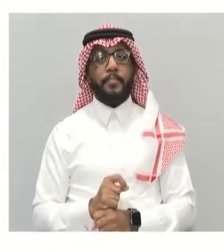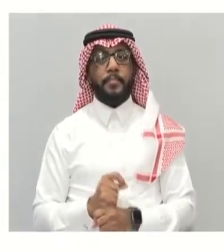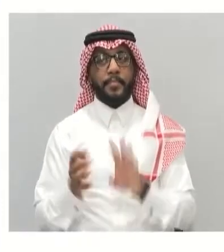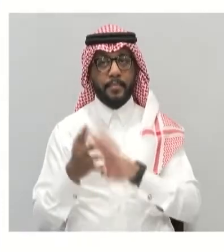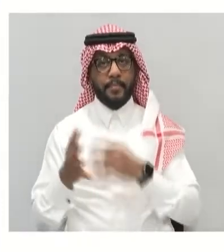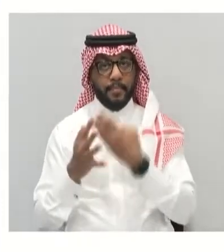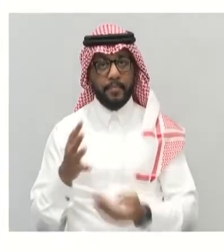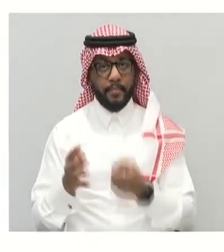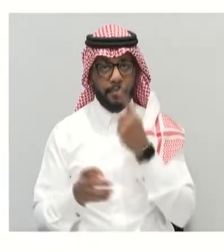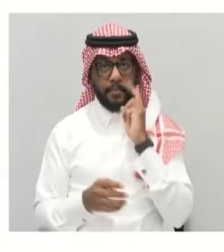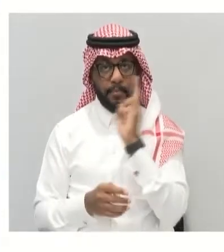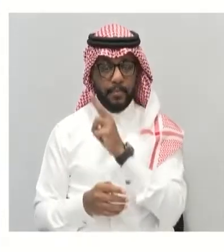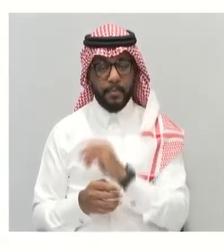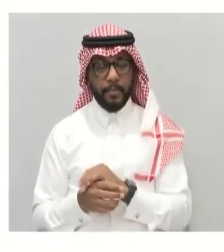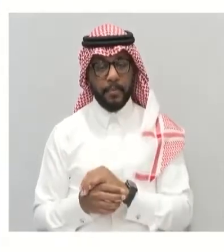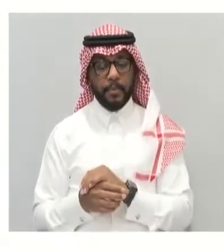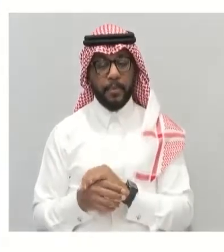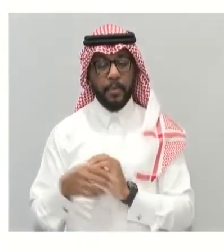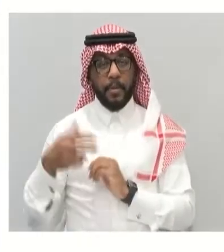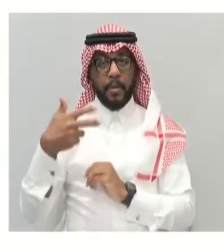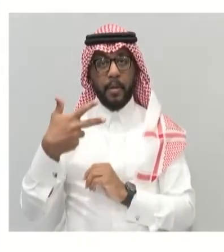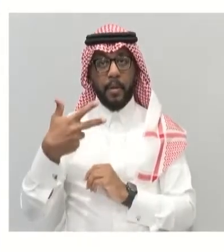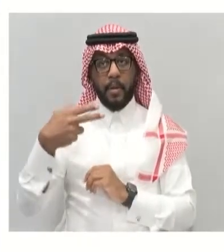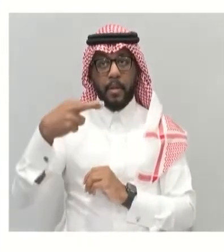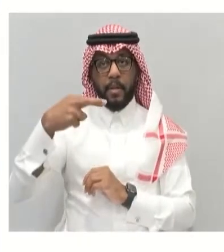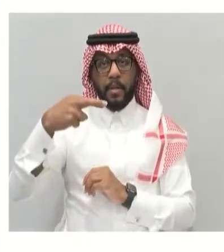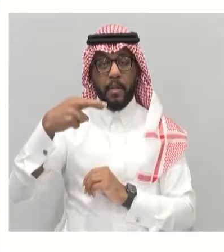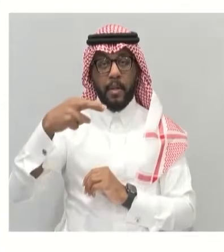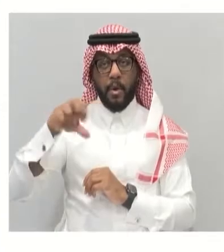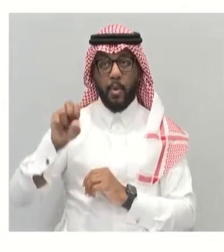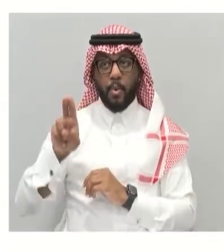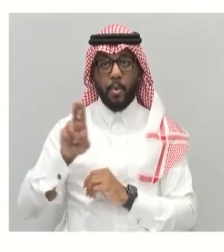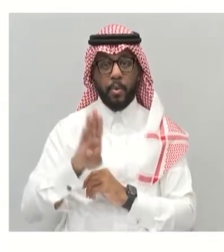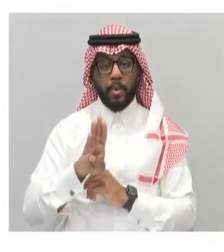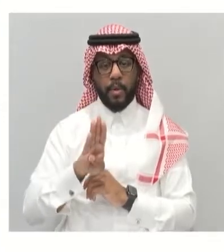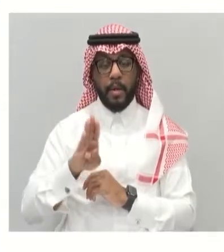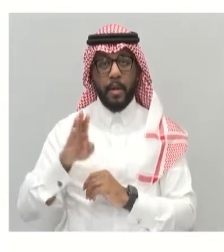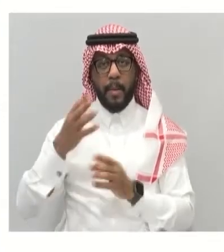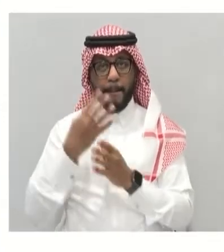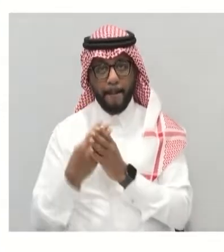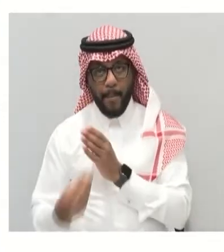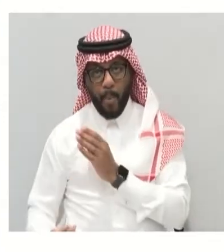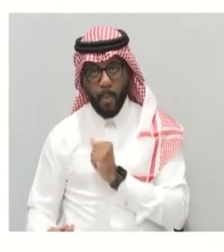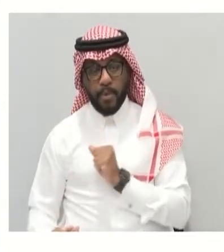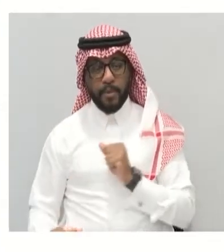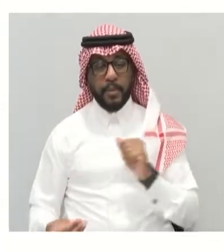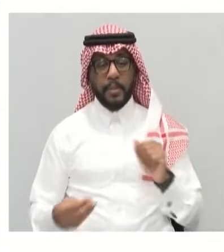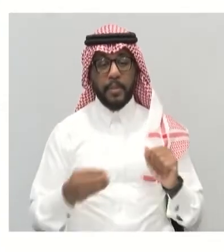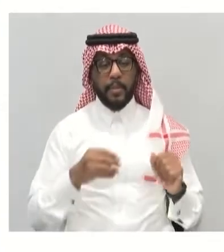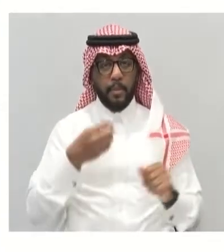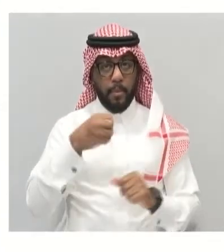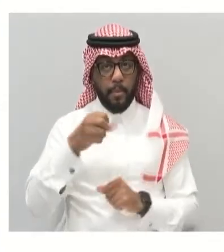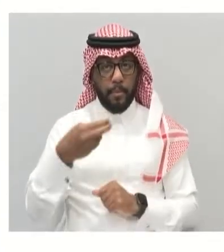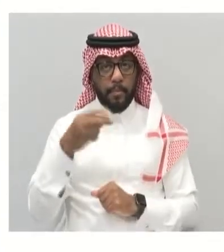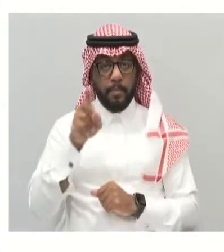الجدول في قوله قدوتك مولودا وعلتك يافعا وهذه القصيده